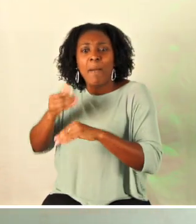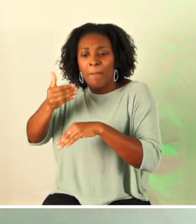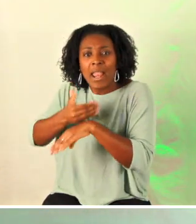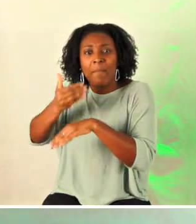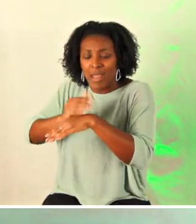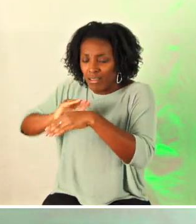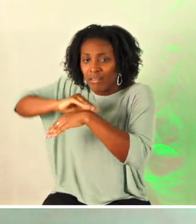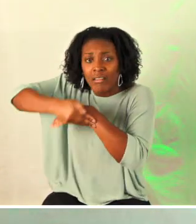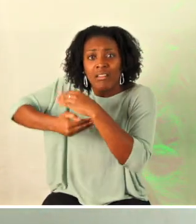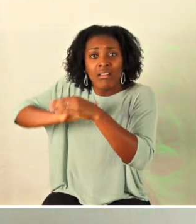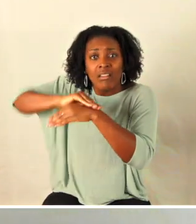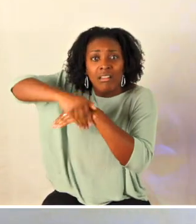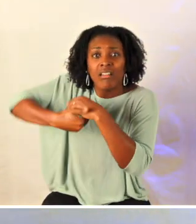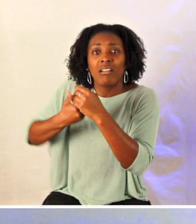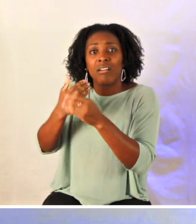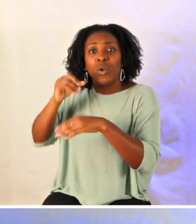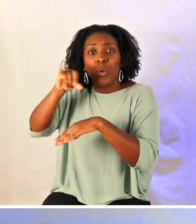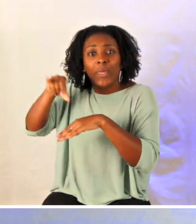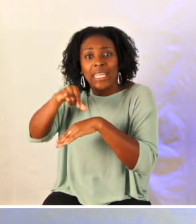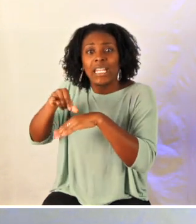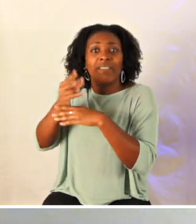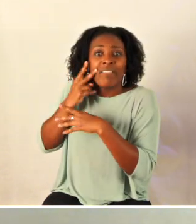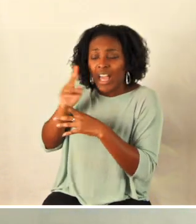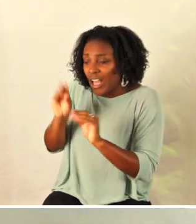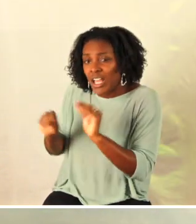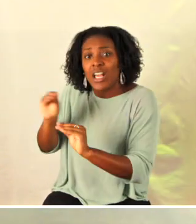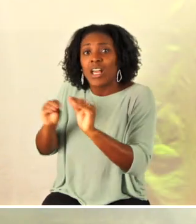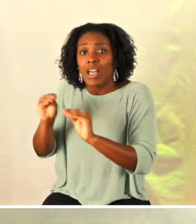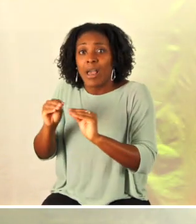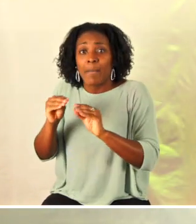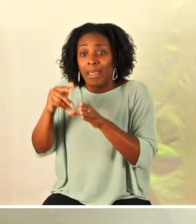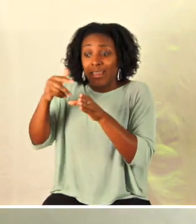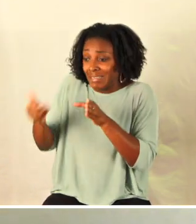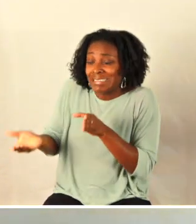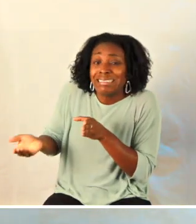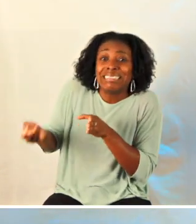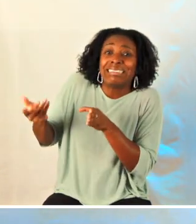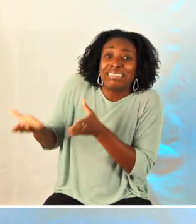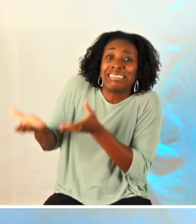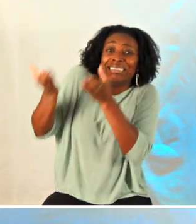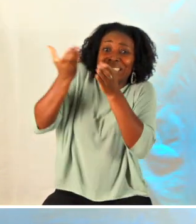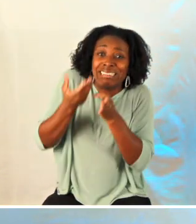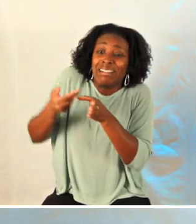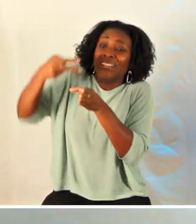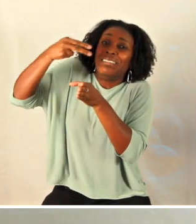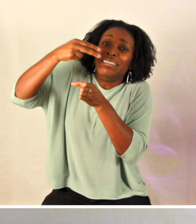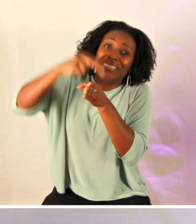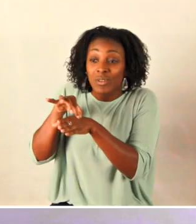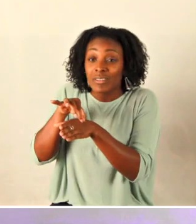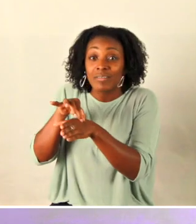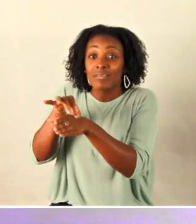et du vin. Puis il le mit sur sa propre monture et le conduisit à une hôtellerie et prit soin de lui.